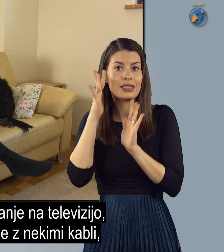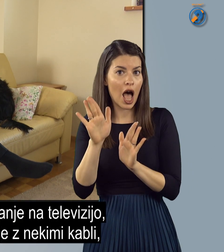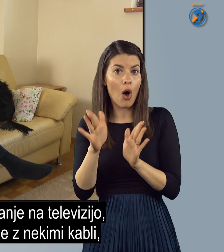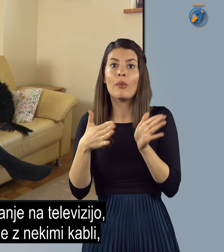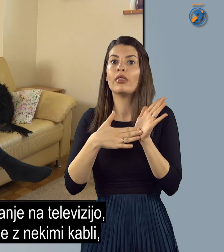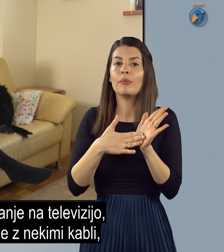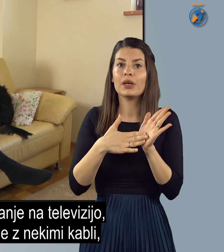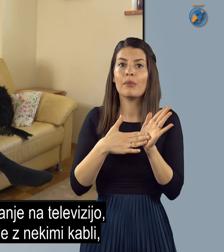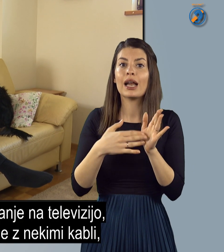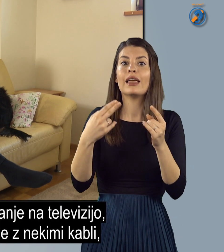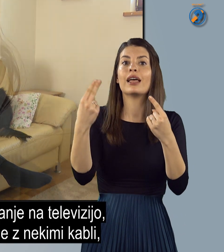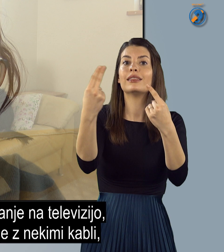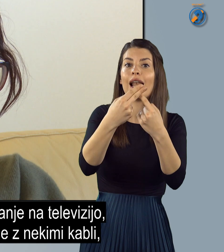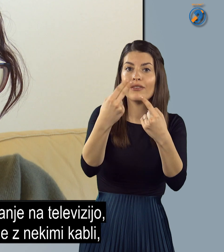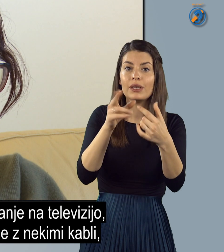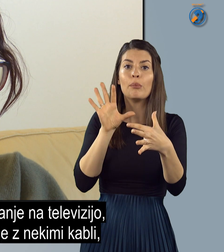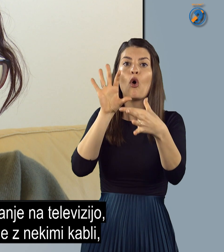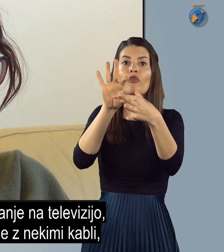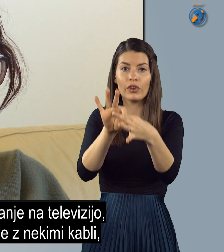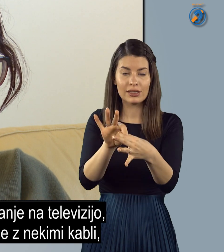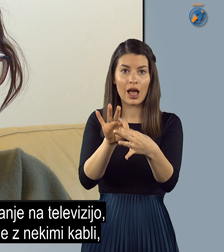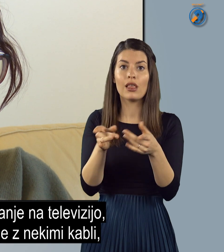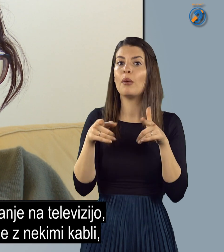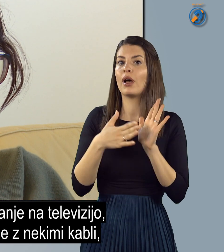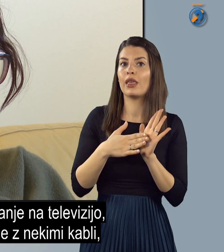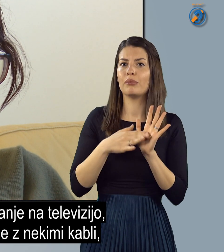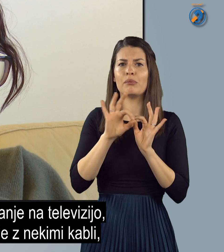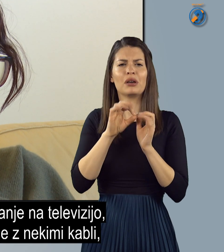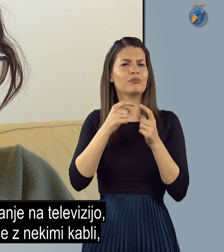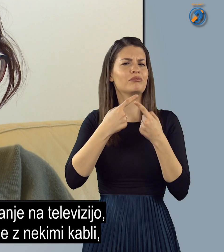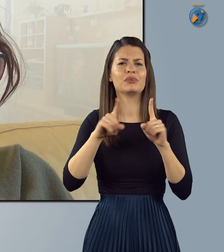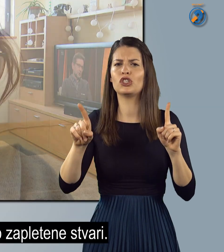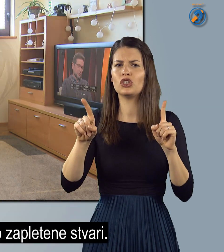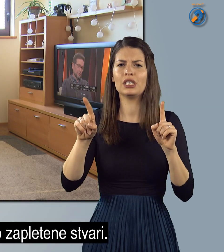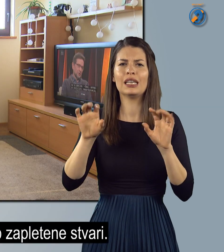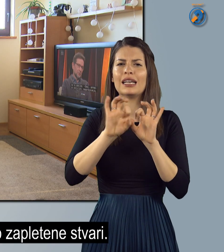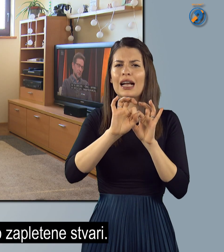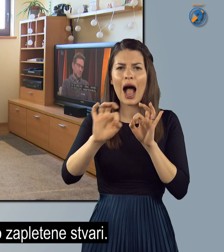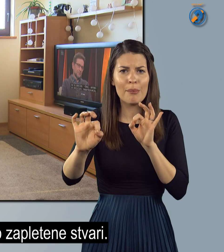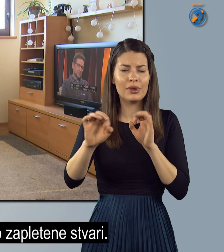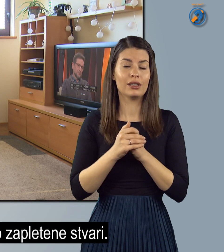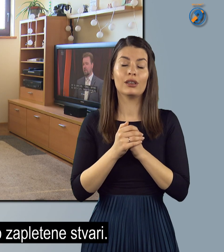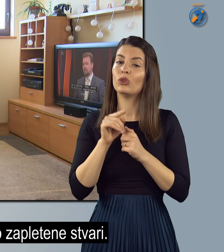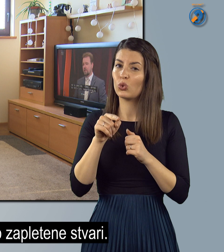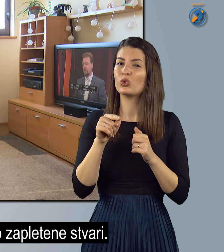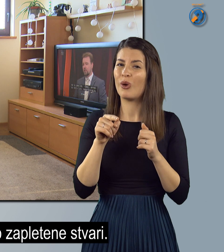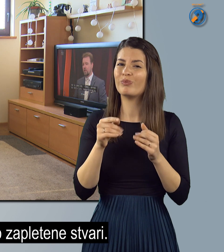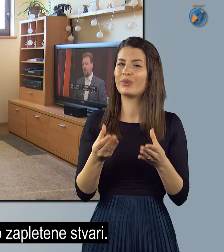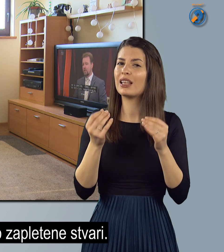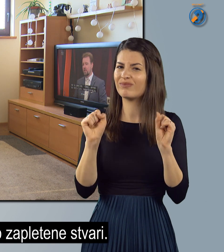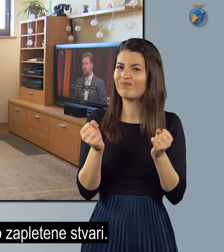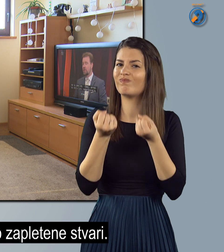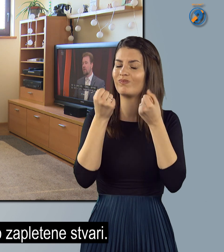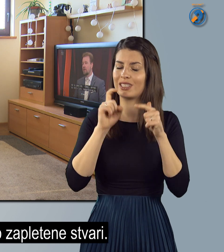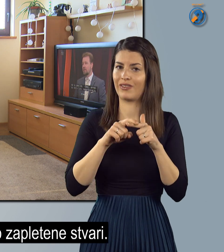pa povezovanje na televizijo, ali povezovanje z nekimi kabli. To so lahko, bom rekla, dosti